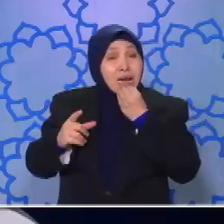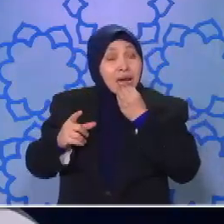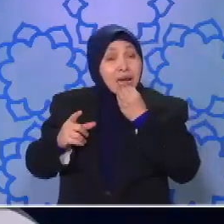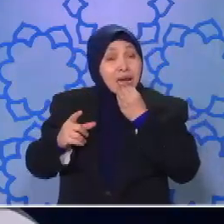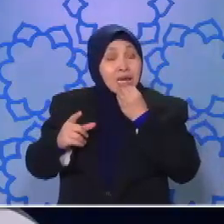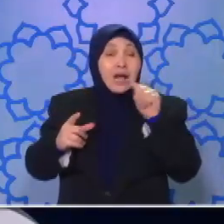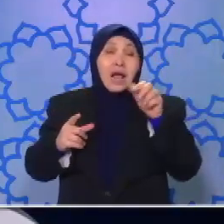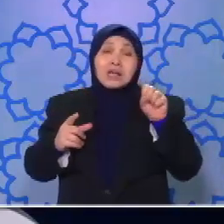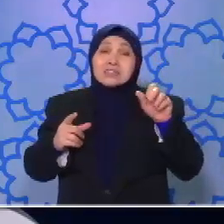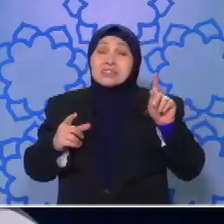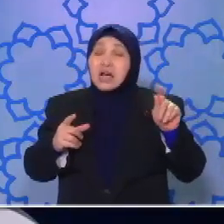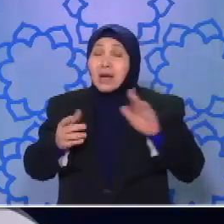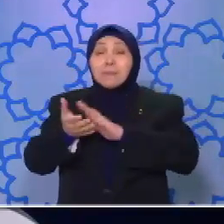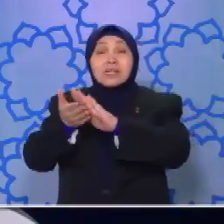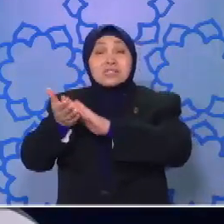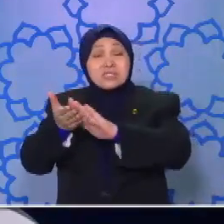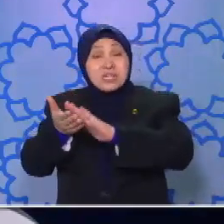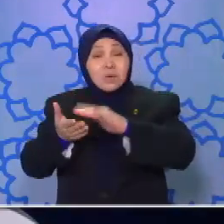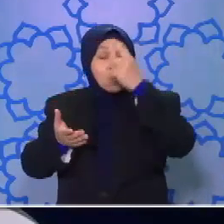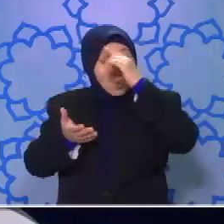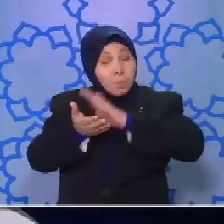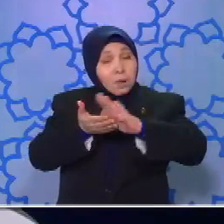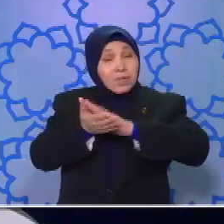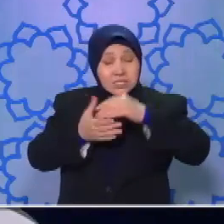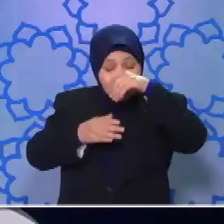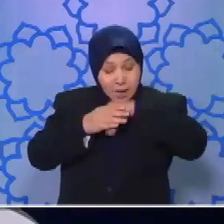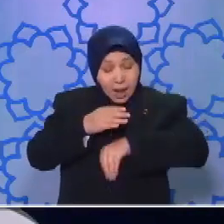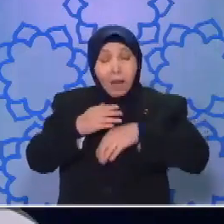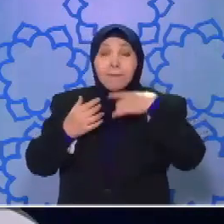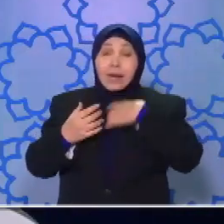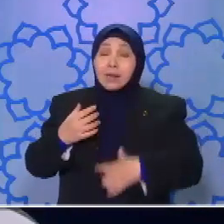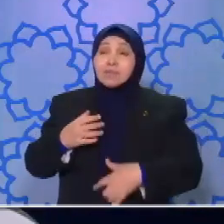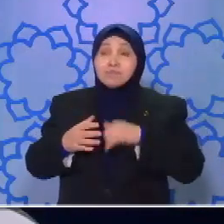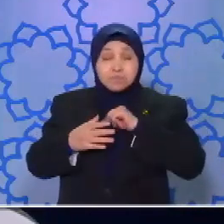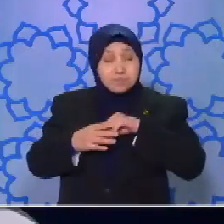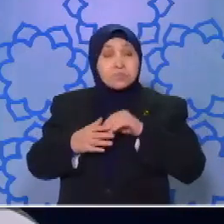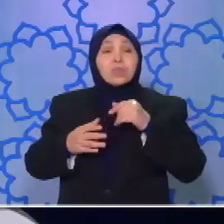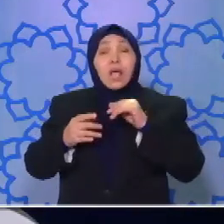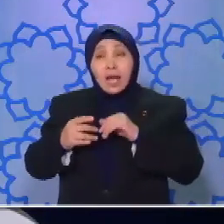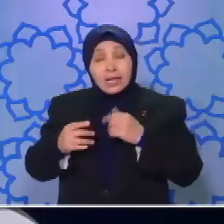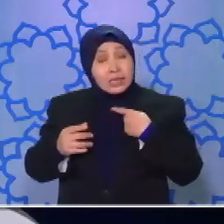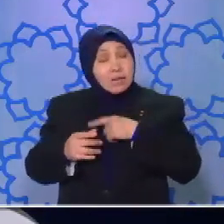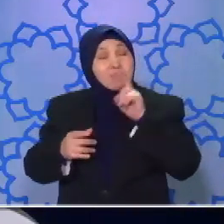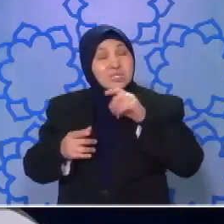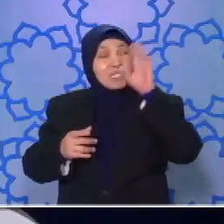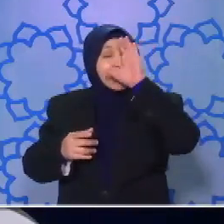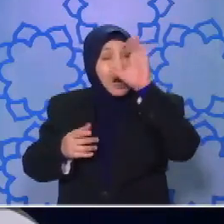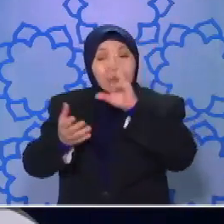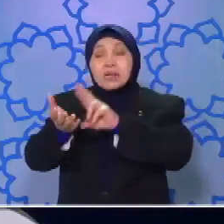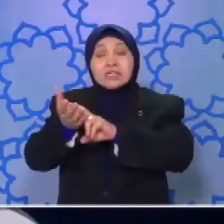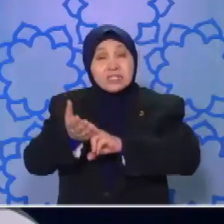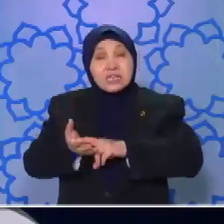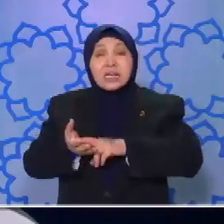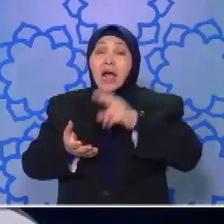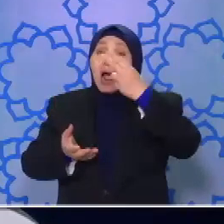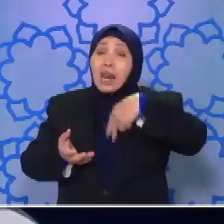azka, ya, makanan yang bersih untuk membersihkan dalaman. Jadi maksudnya tuan-tuan sekalian, kita kena cari rezeki yang halal,